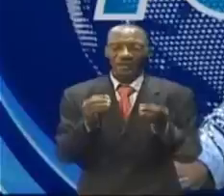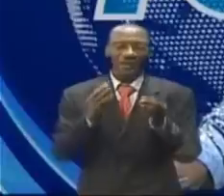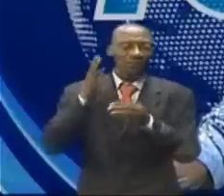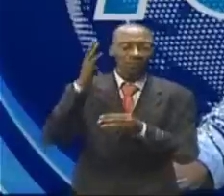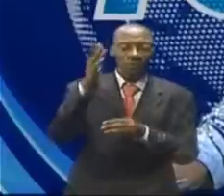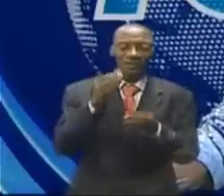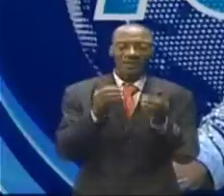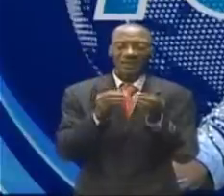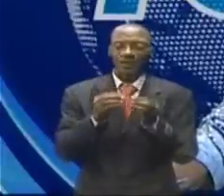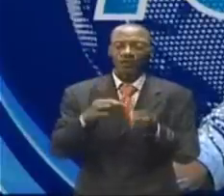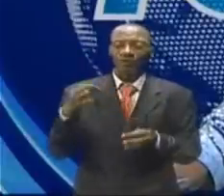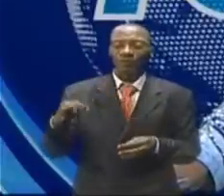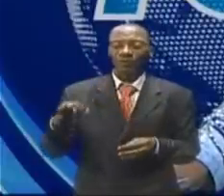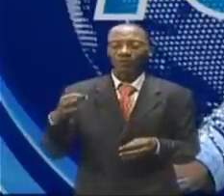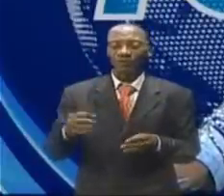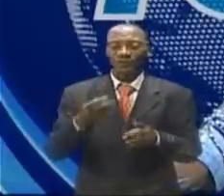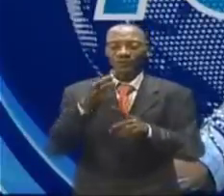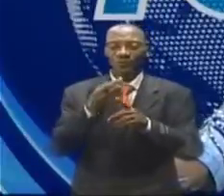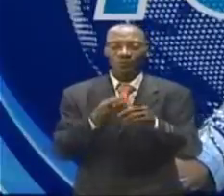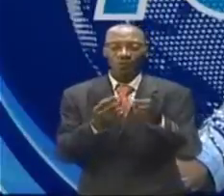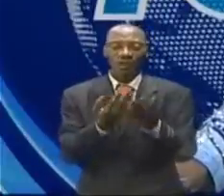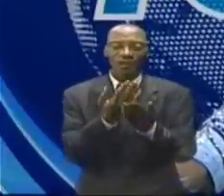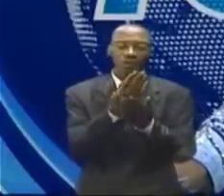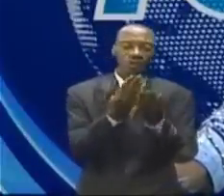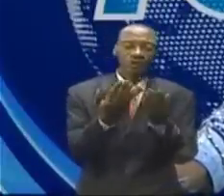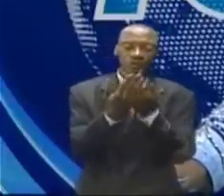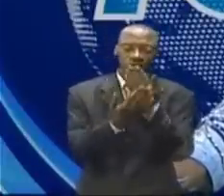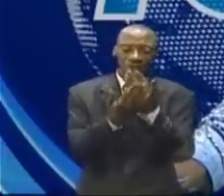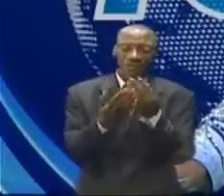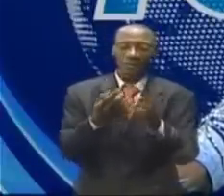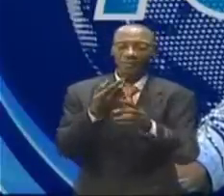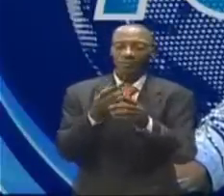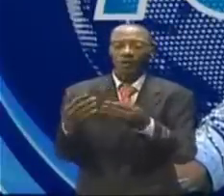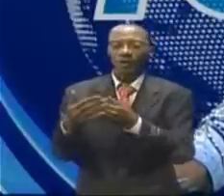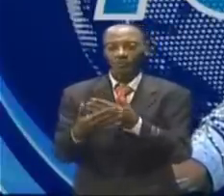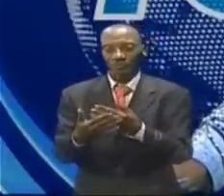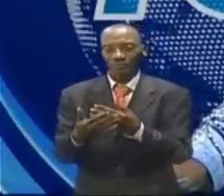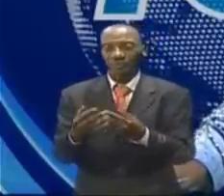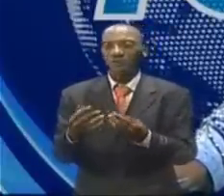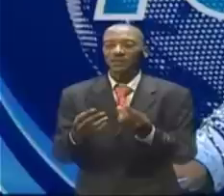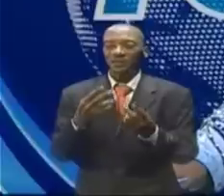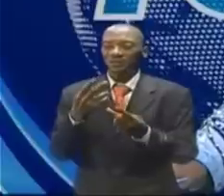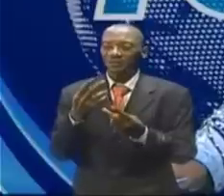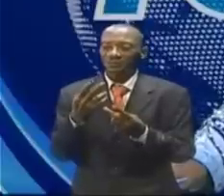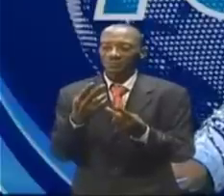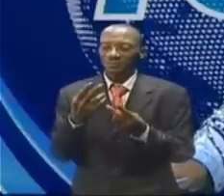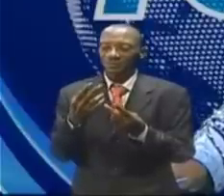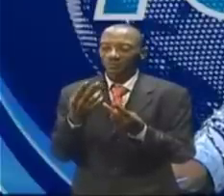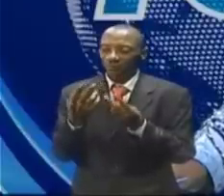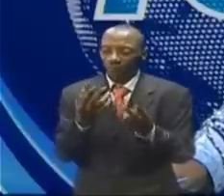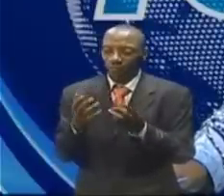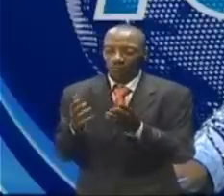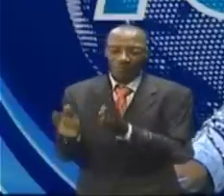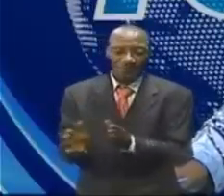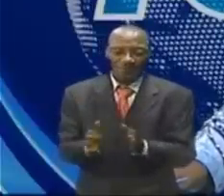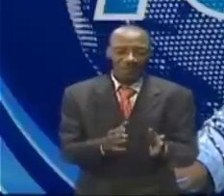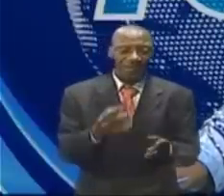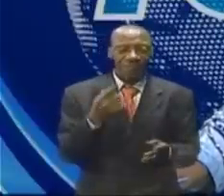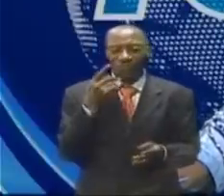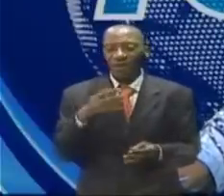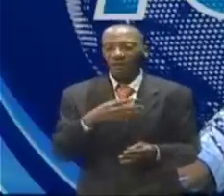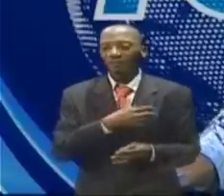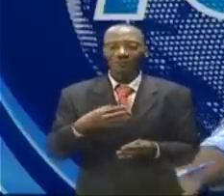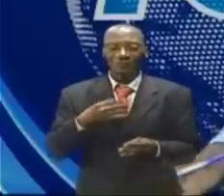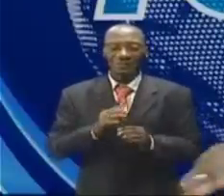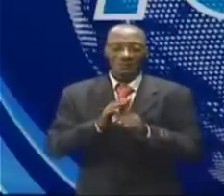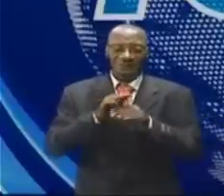sens que la coordinatrice du service spécialisé du chef de l'État en charge de la jeunesse et lutte contre les violences faites aux femmes a pris part au